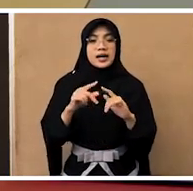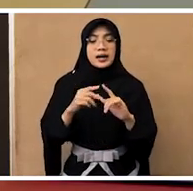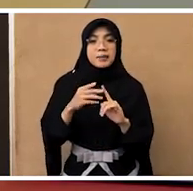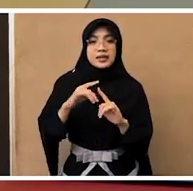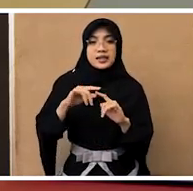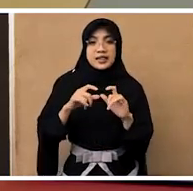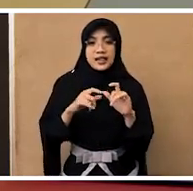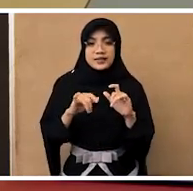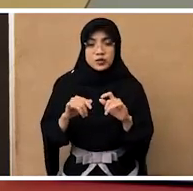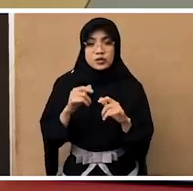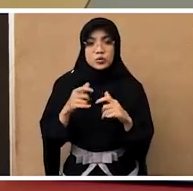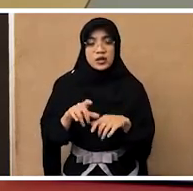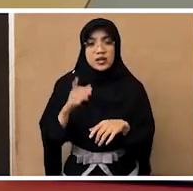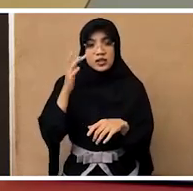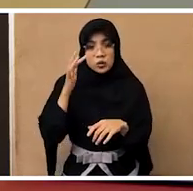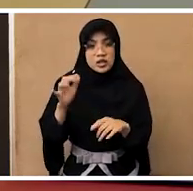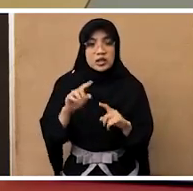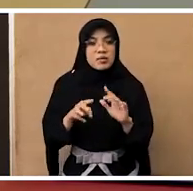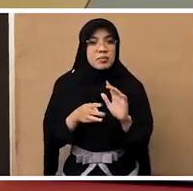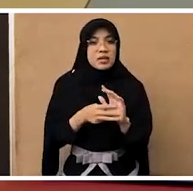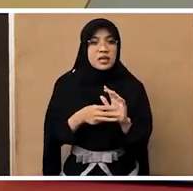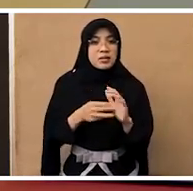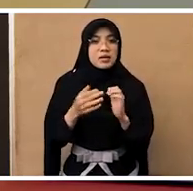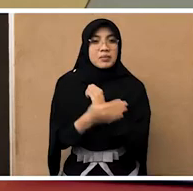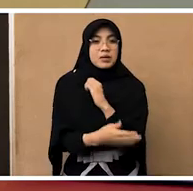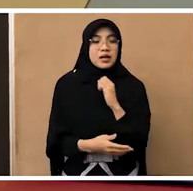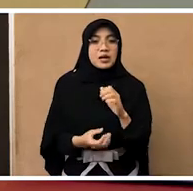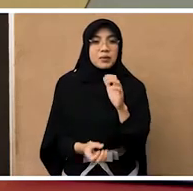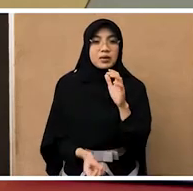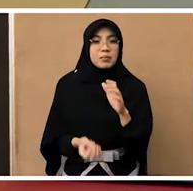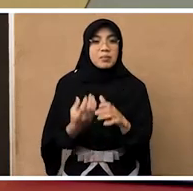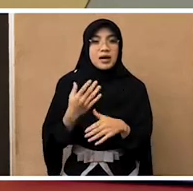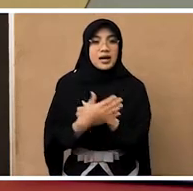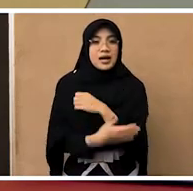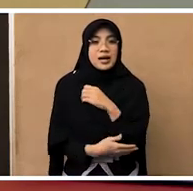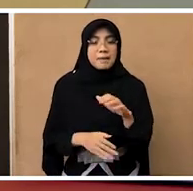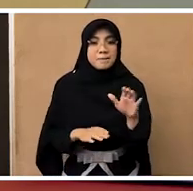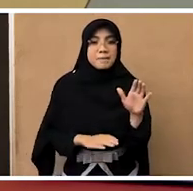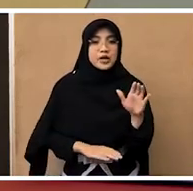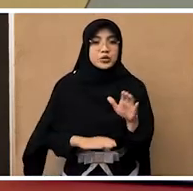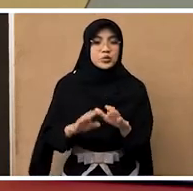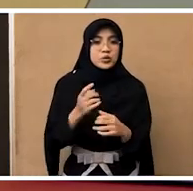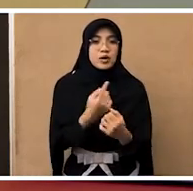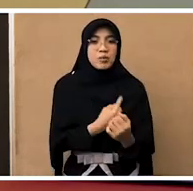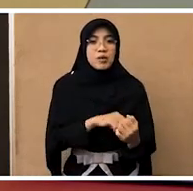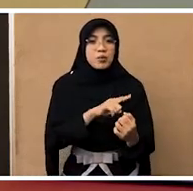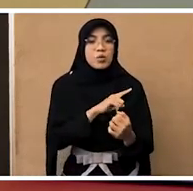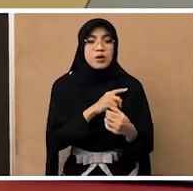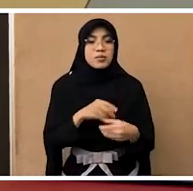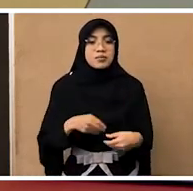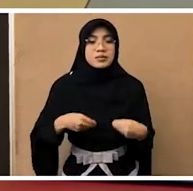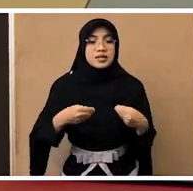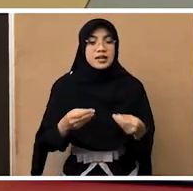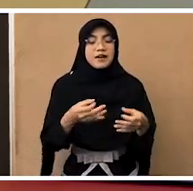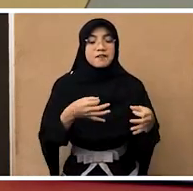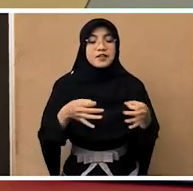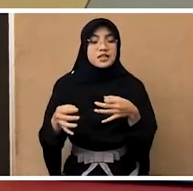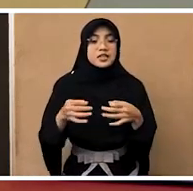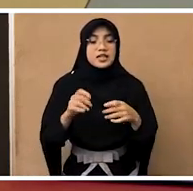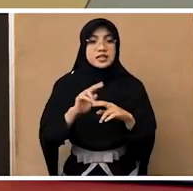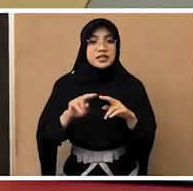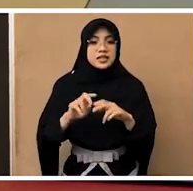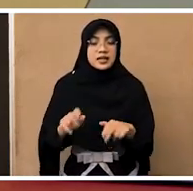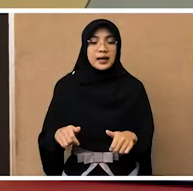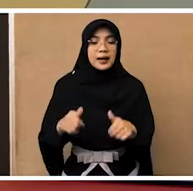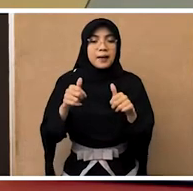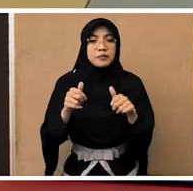teorinya tapi masalahnya di negara berkembang di negara maju kemampuan negara untuk apa yang memberikan fasilitas rehab itu hanya